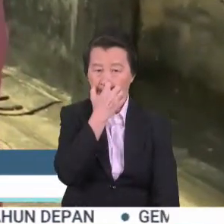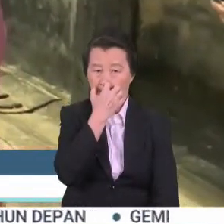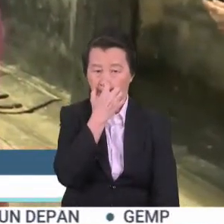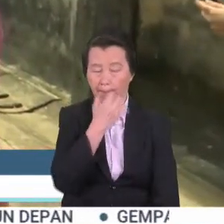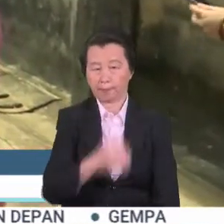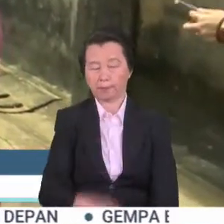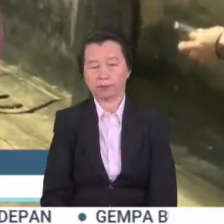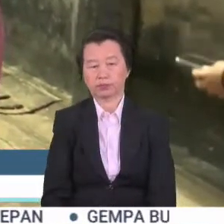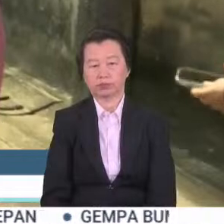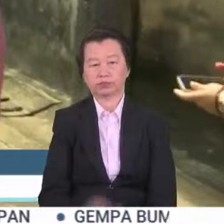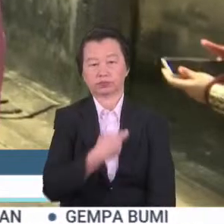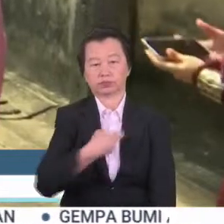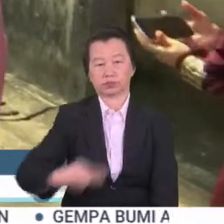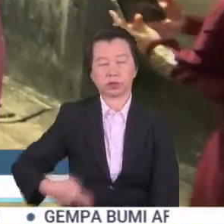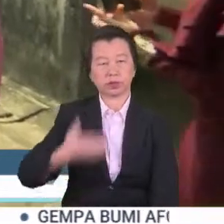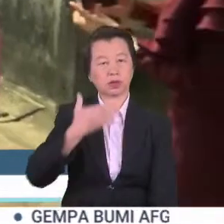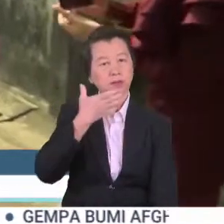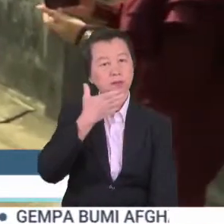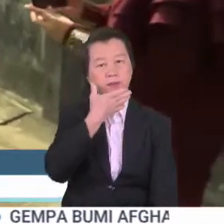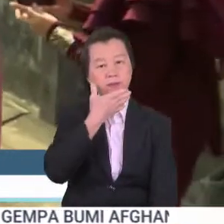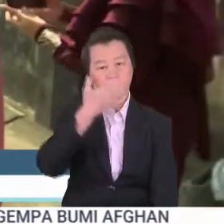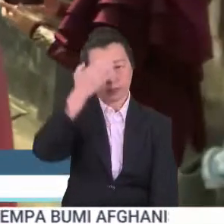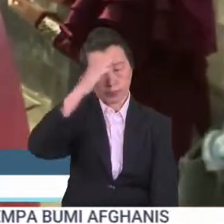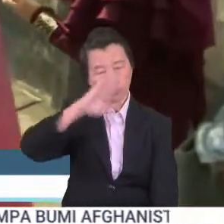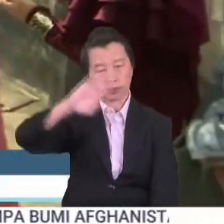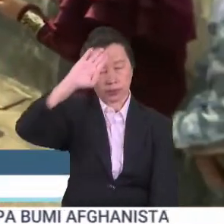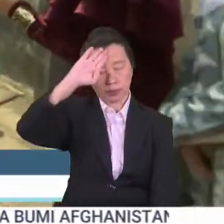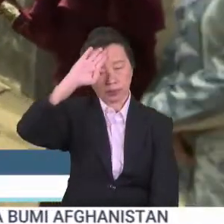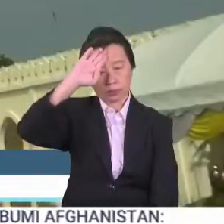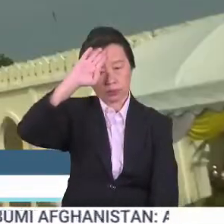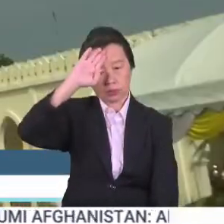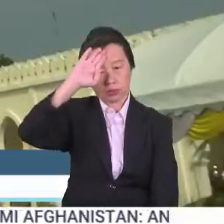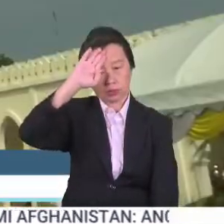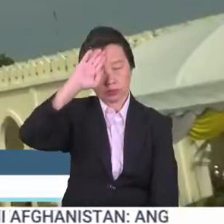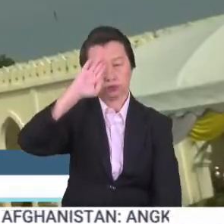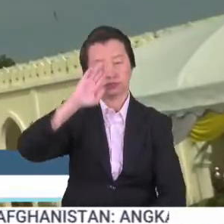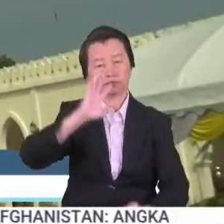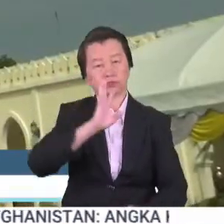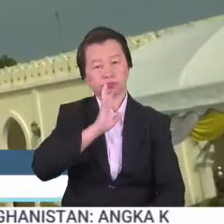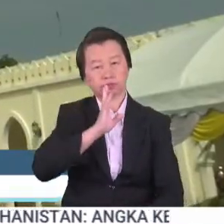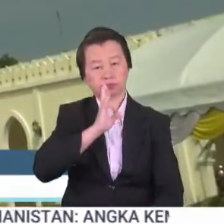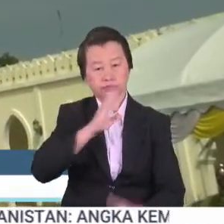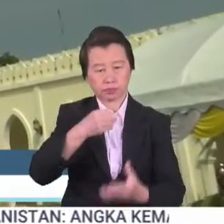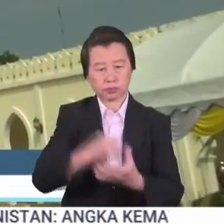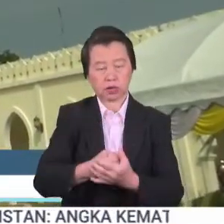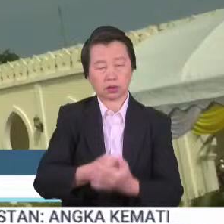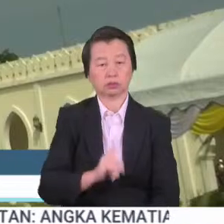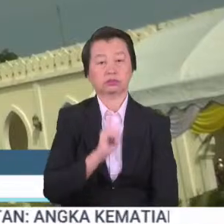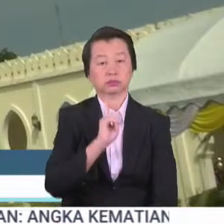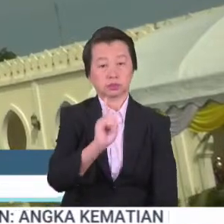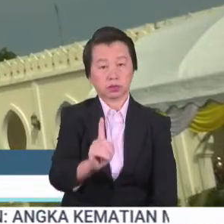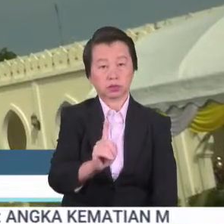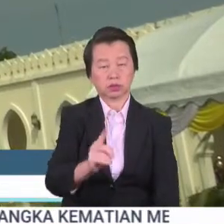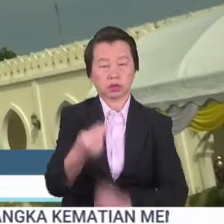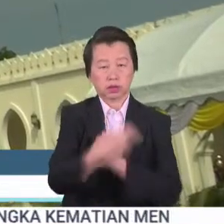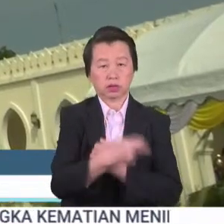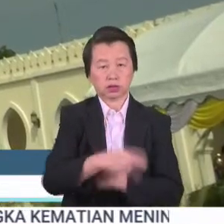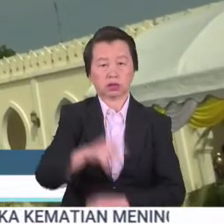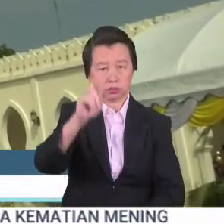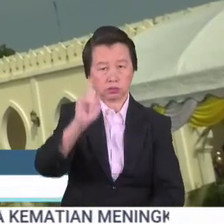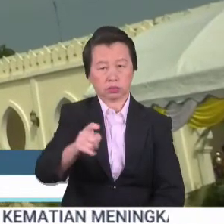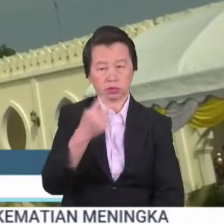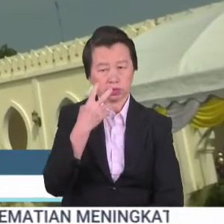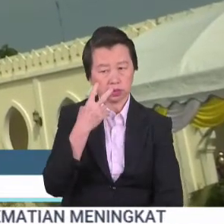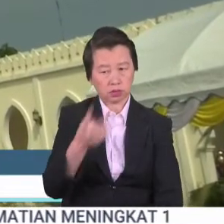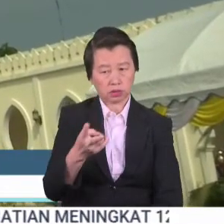jelas raja muda Perlis tuanku saided faizuddin putra jamulai bertitah dalam konteks Islam individu dituntut untuk